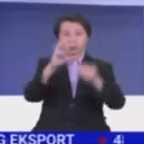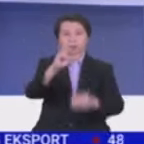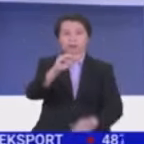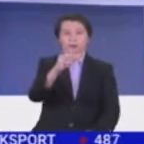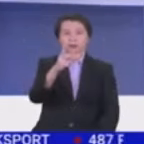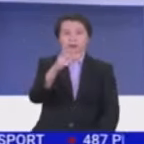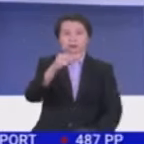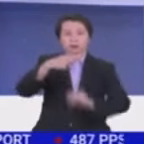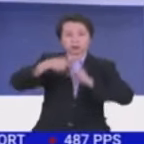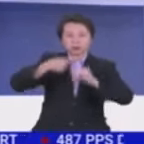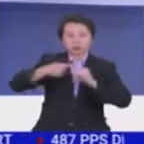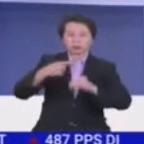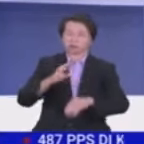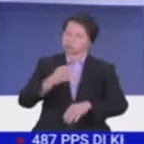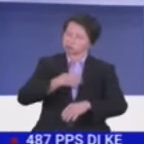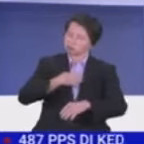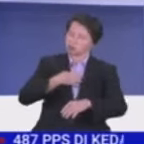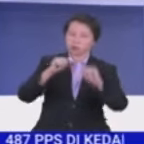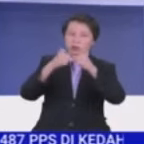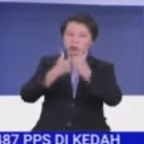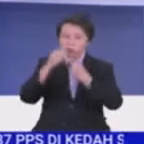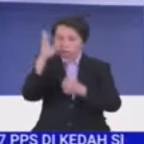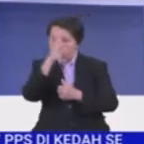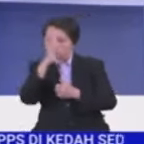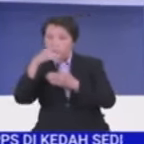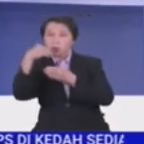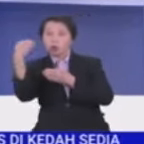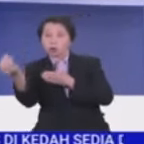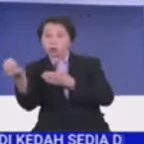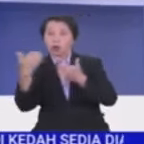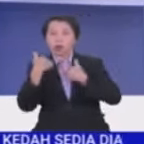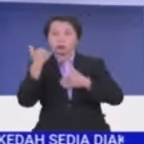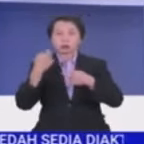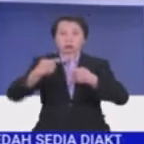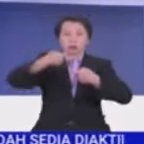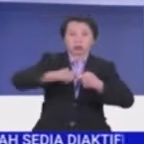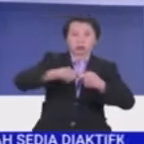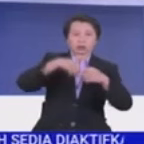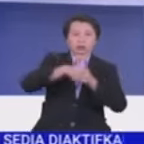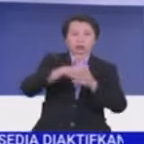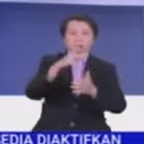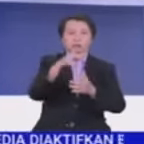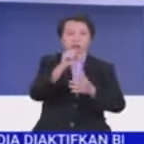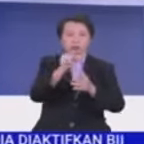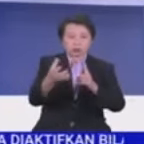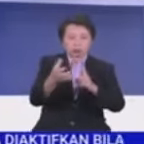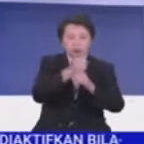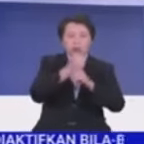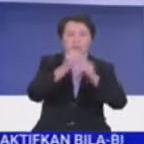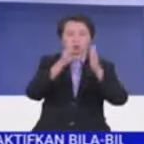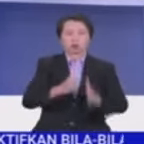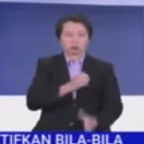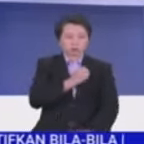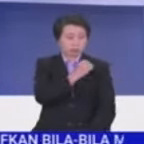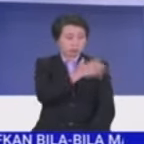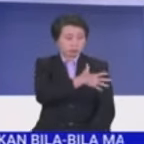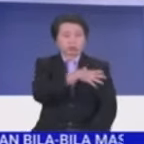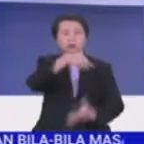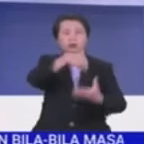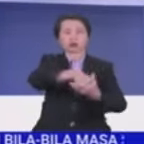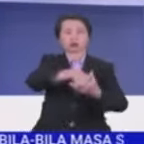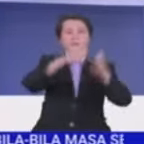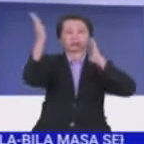Negara berhubung dakwaan agensi perisikan luar yang ada kaitan dalam kes penculikan warga Palestin di